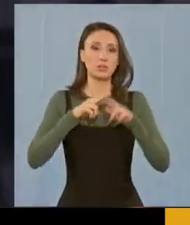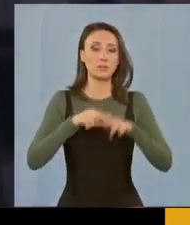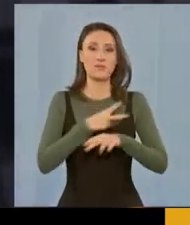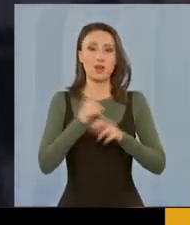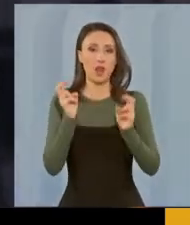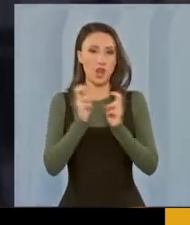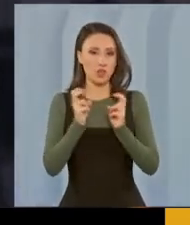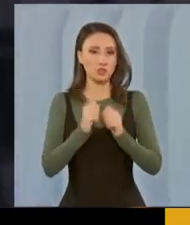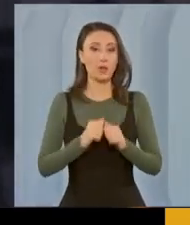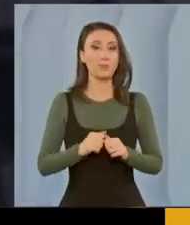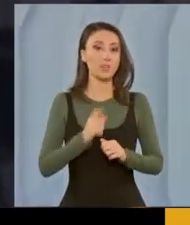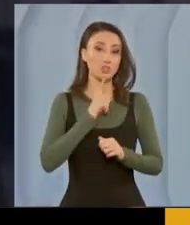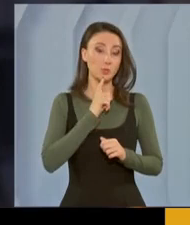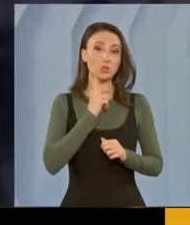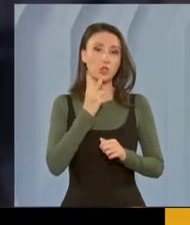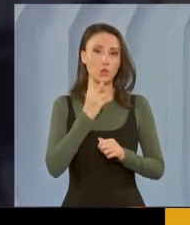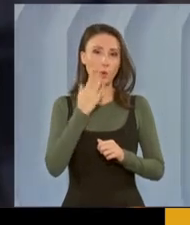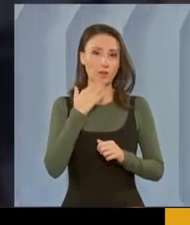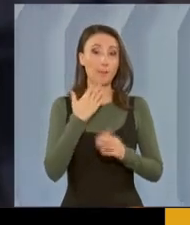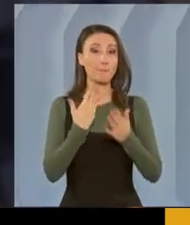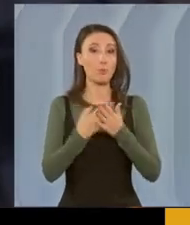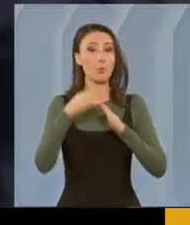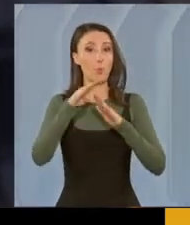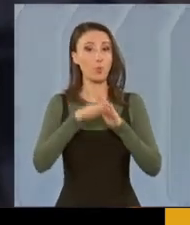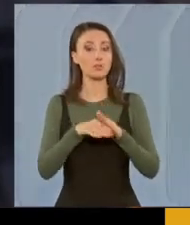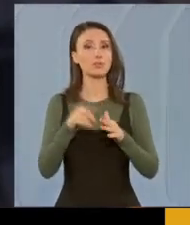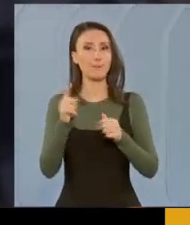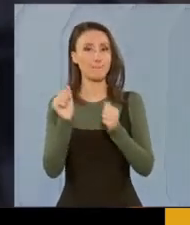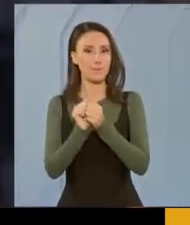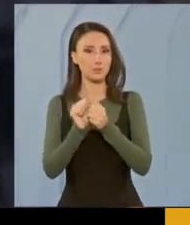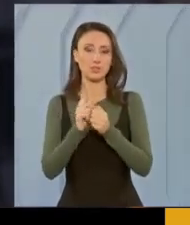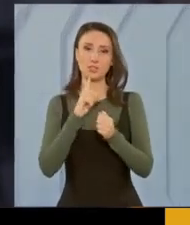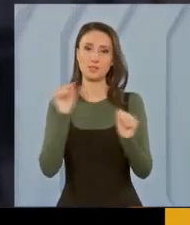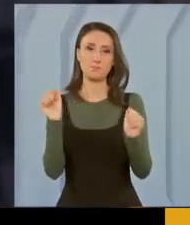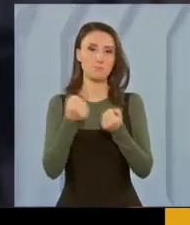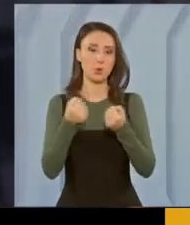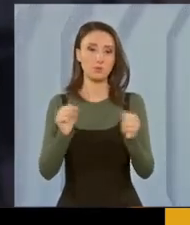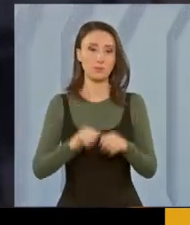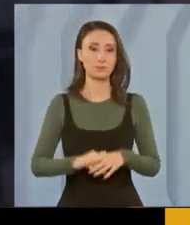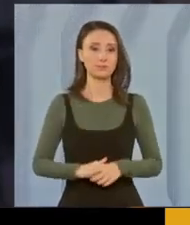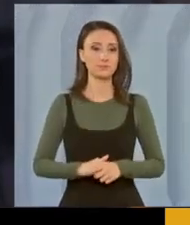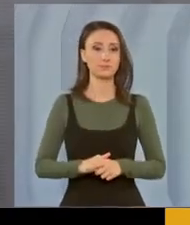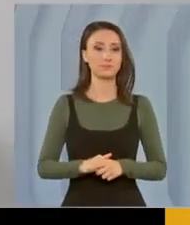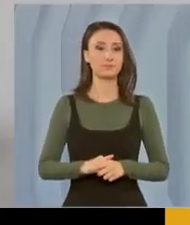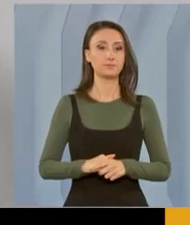fără energie electrică cel puțin încă două zile, întrucât condițiile de pe teren sunt aproape imposibile.